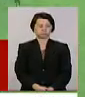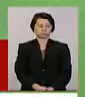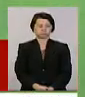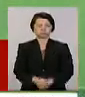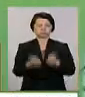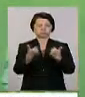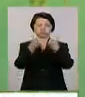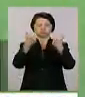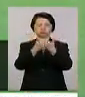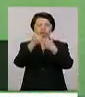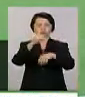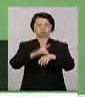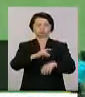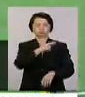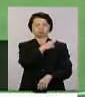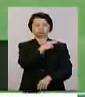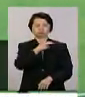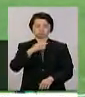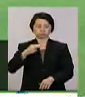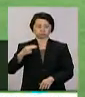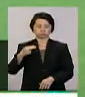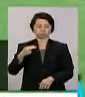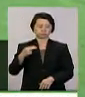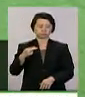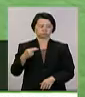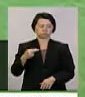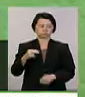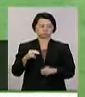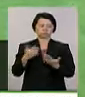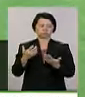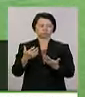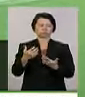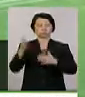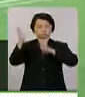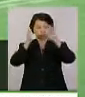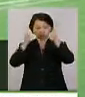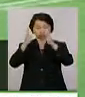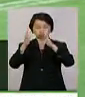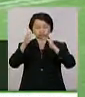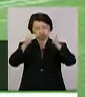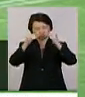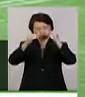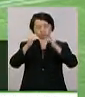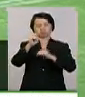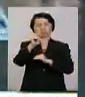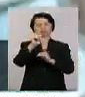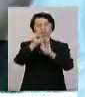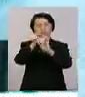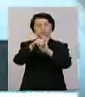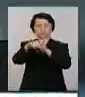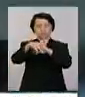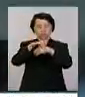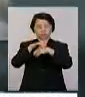Perlawanan berlangsung di Stadium Patriot Chandrabhaga Bekasi. Skuad Benhorak hanya mampu mengimbangi perlawanan pada 20 minit